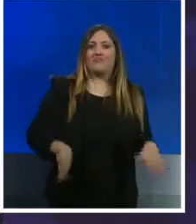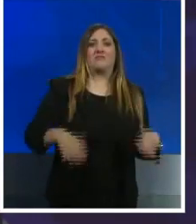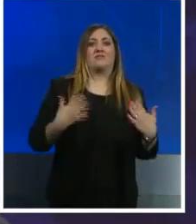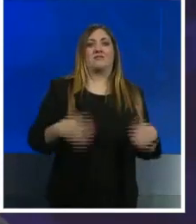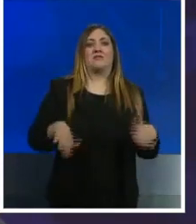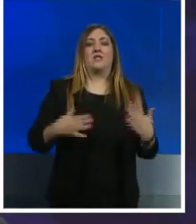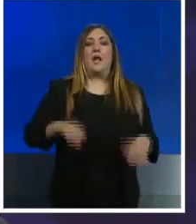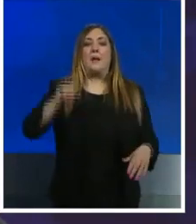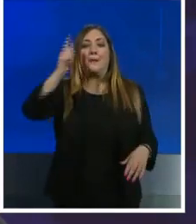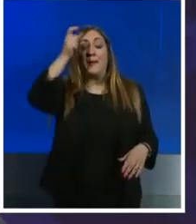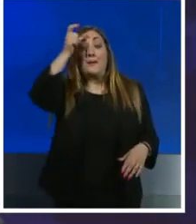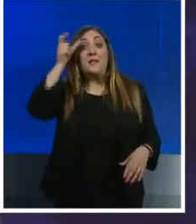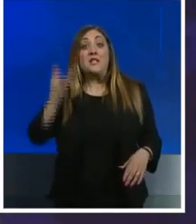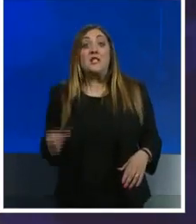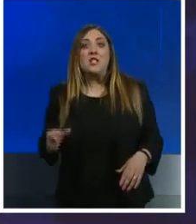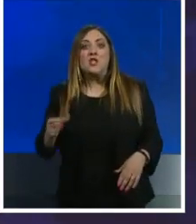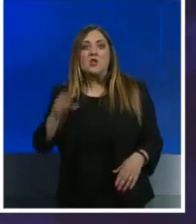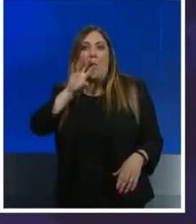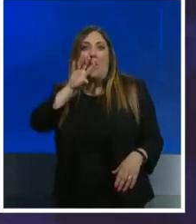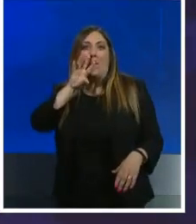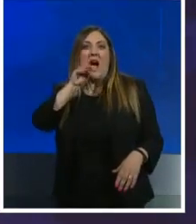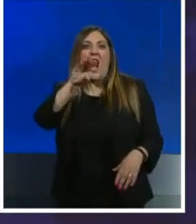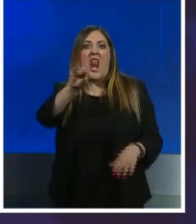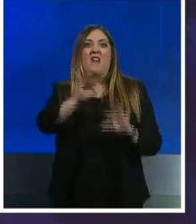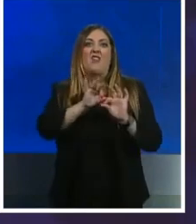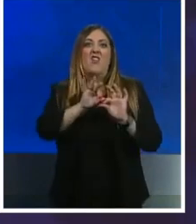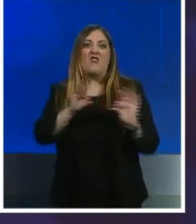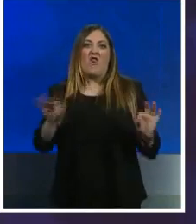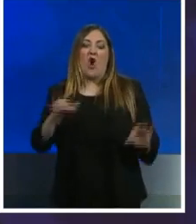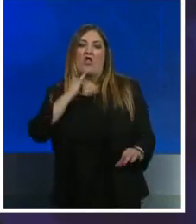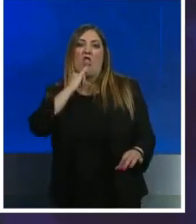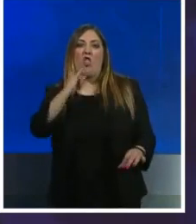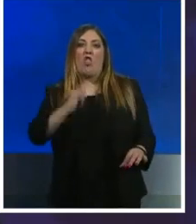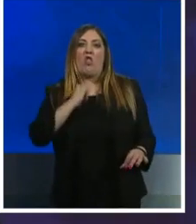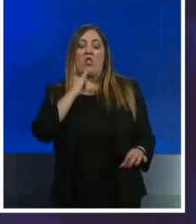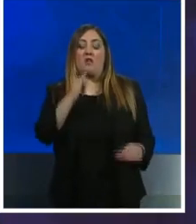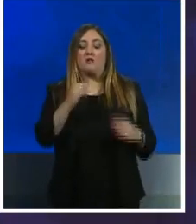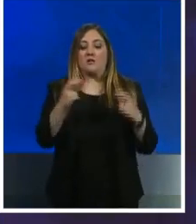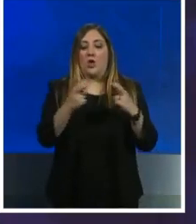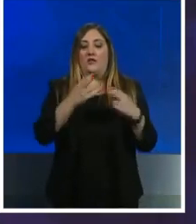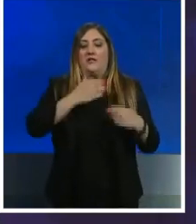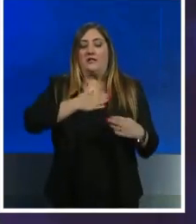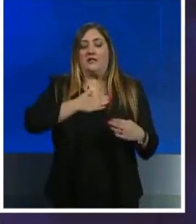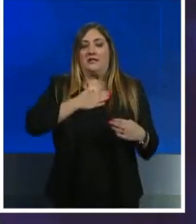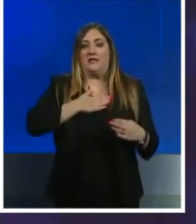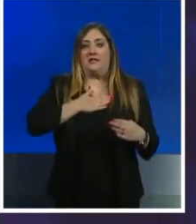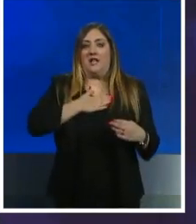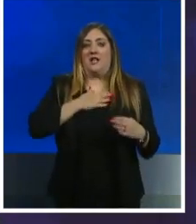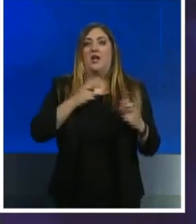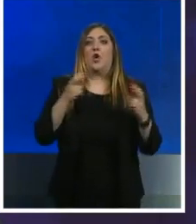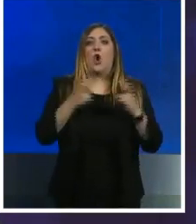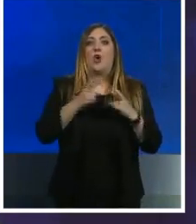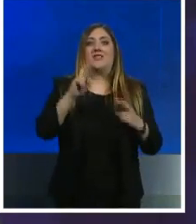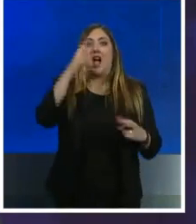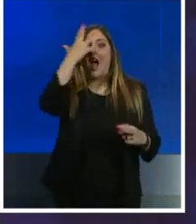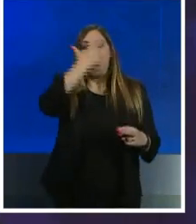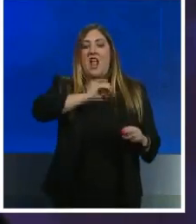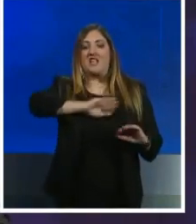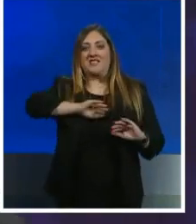lill-Prim Ministru ħareġ ippeċlaq u jtina lezzjonijiet morali fuq ir-razziżmu u x'naf